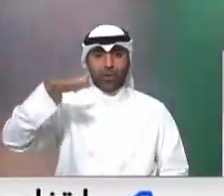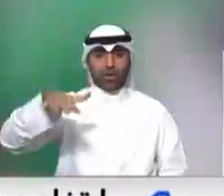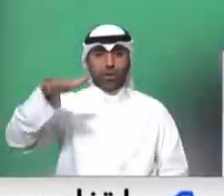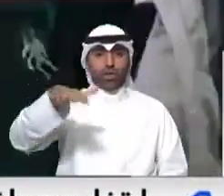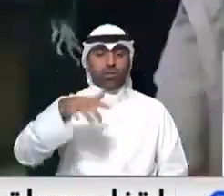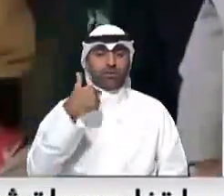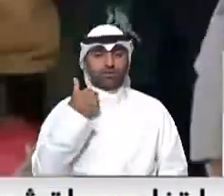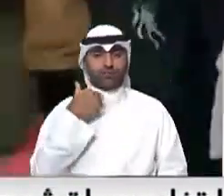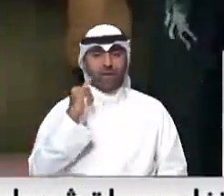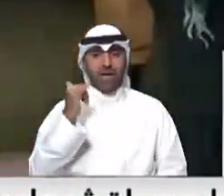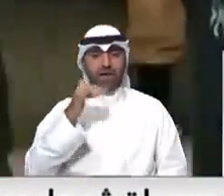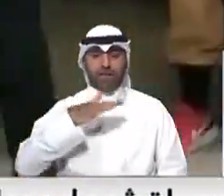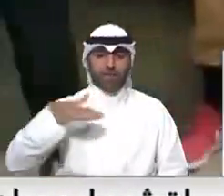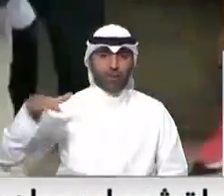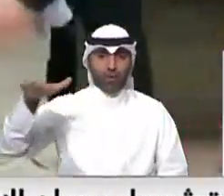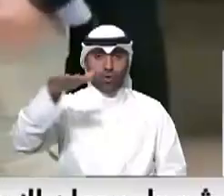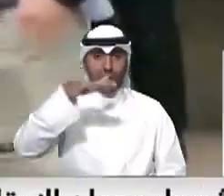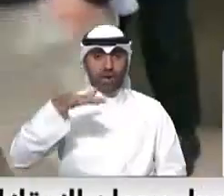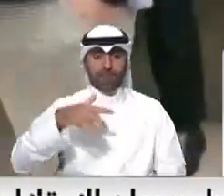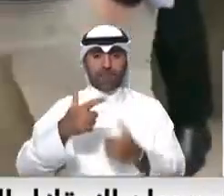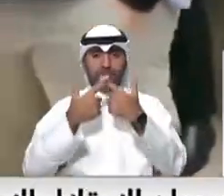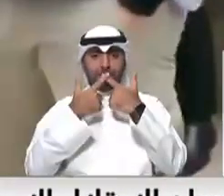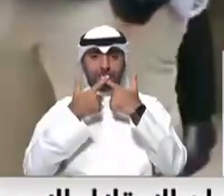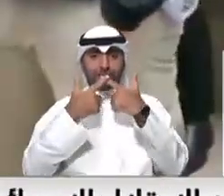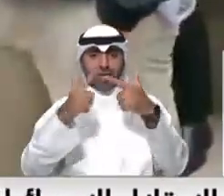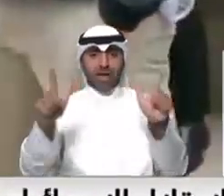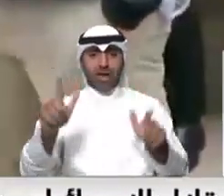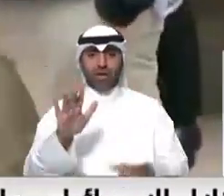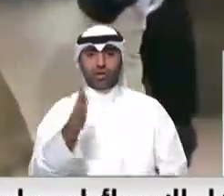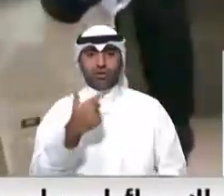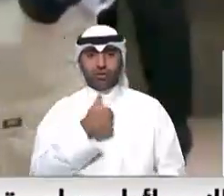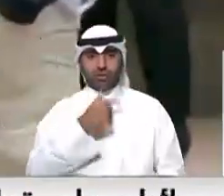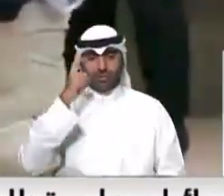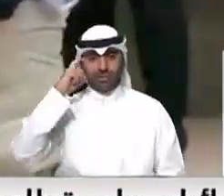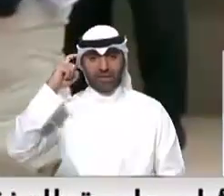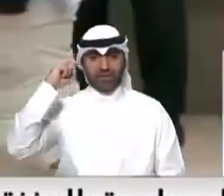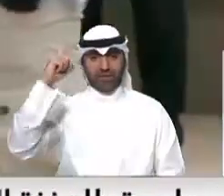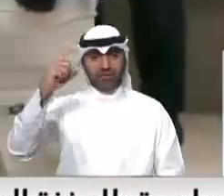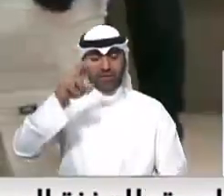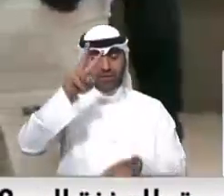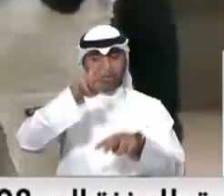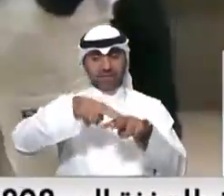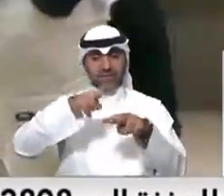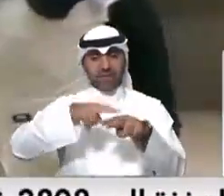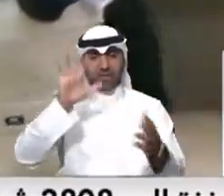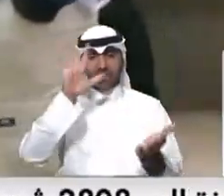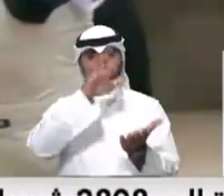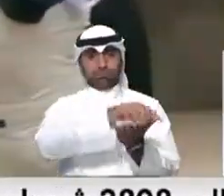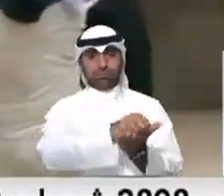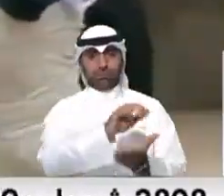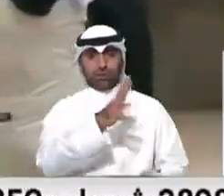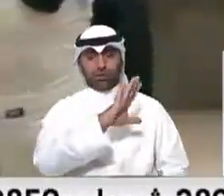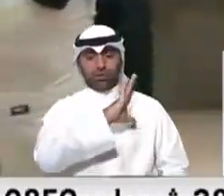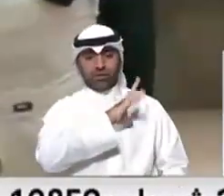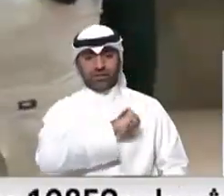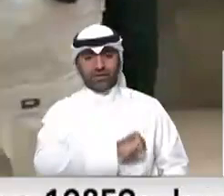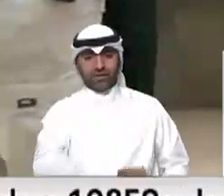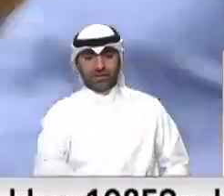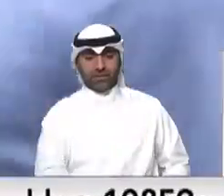الماضية، ودعت رابطة طلاب من أجل العدالة لفلسطين بجامعة نورث كارولينا إلى يوم من أجل